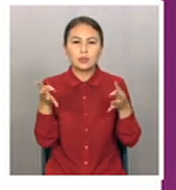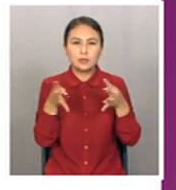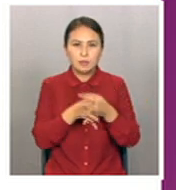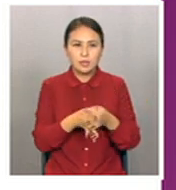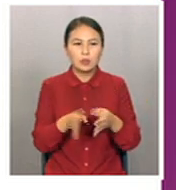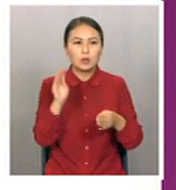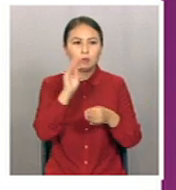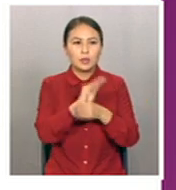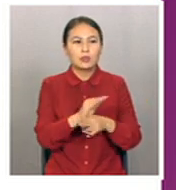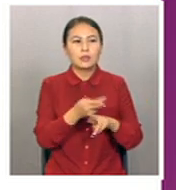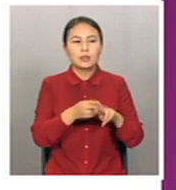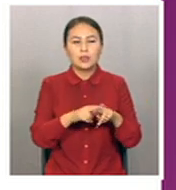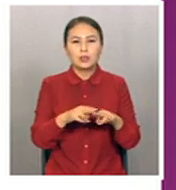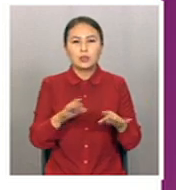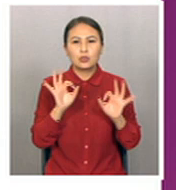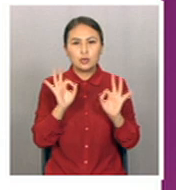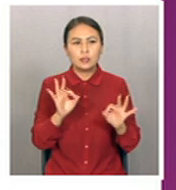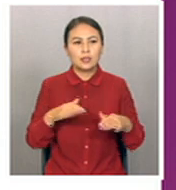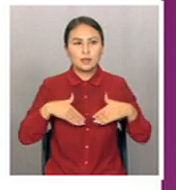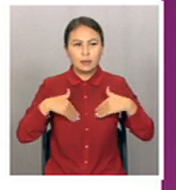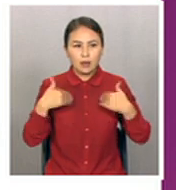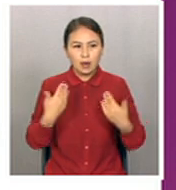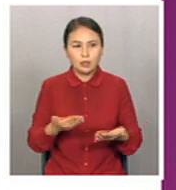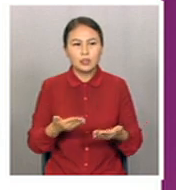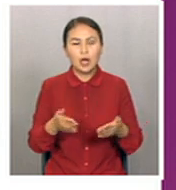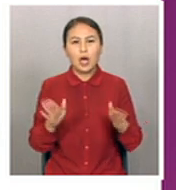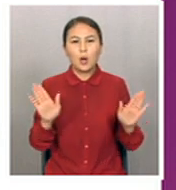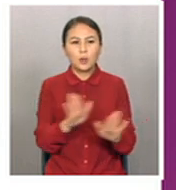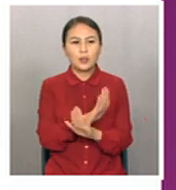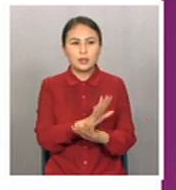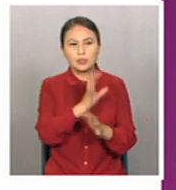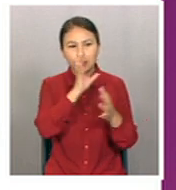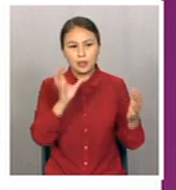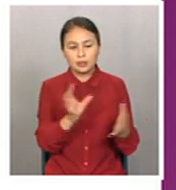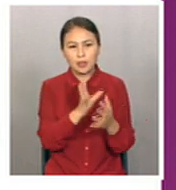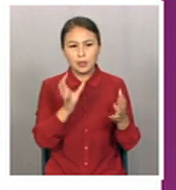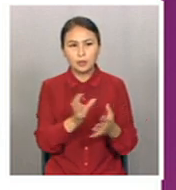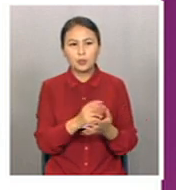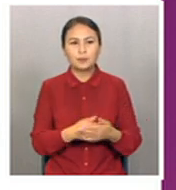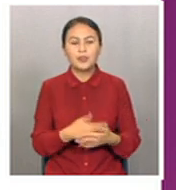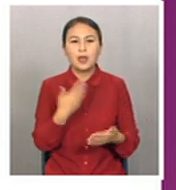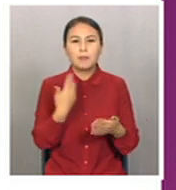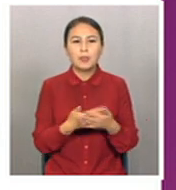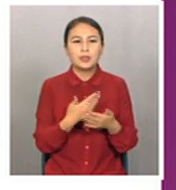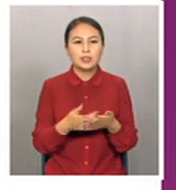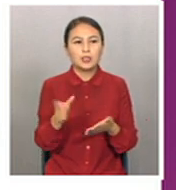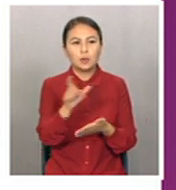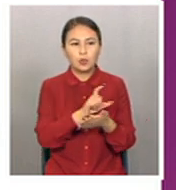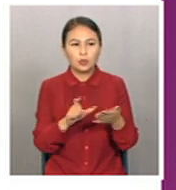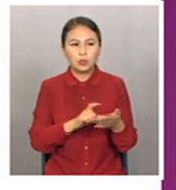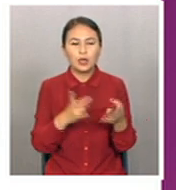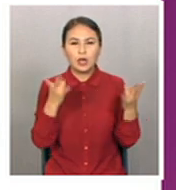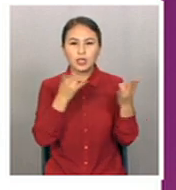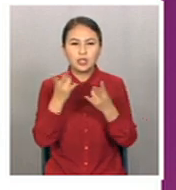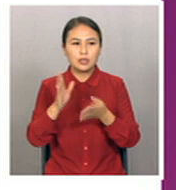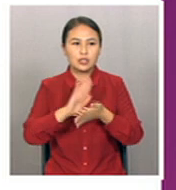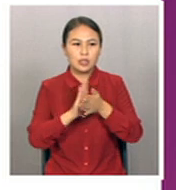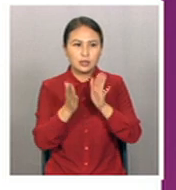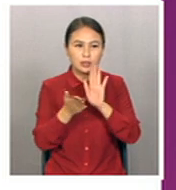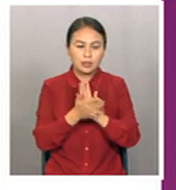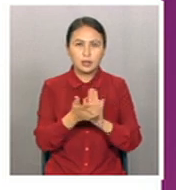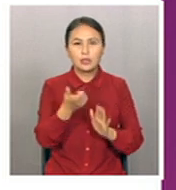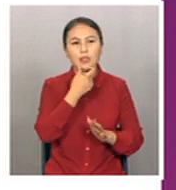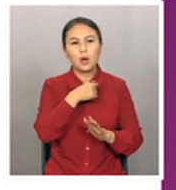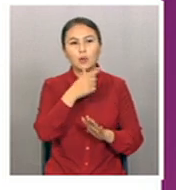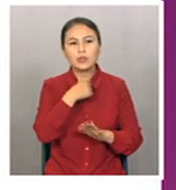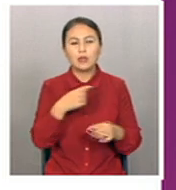үйлесімін, екпінін, дауыс ырғағын, әуенін сақтап айту. Мәнерлі оқудың қажетті